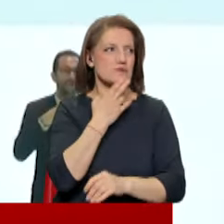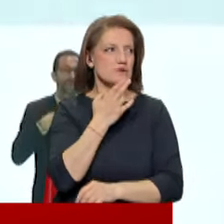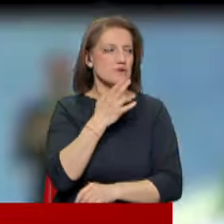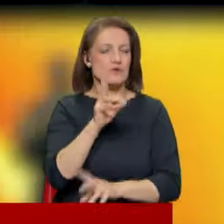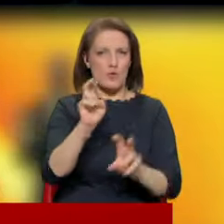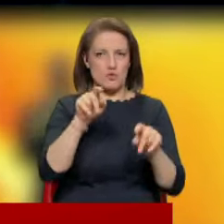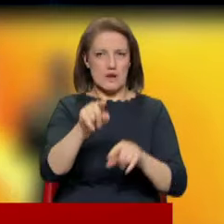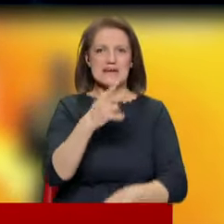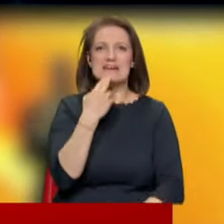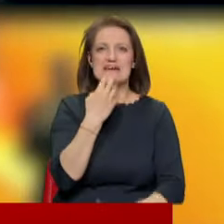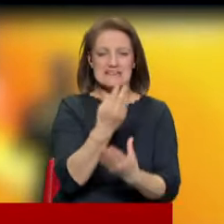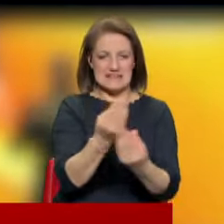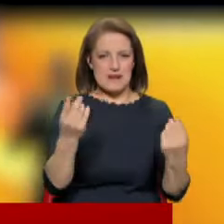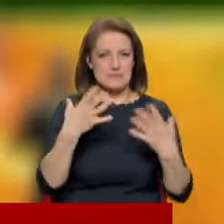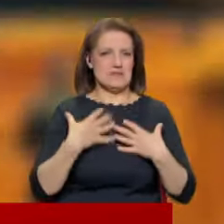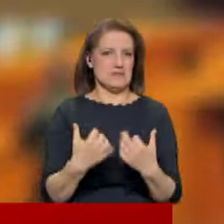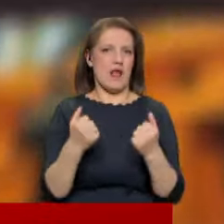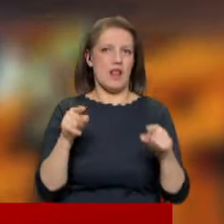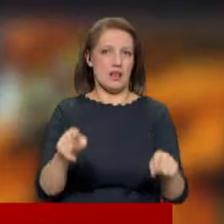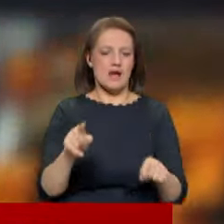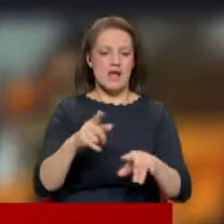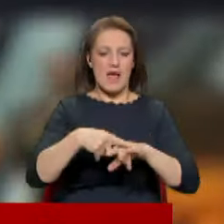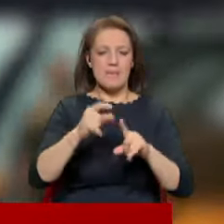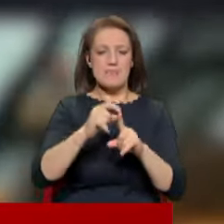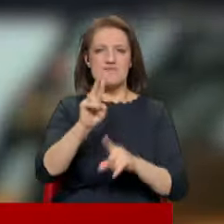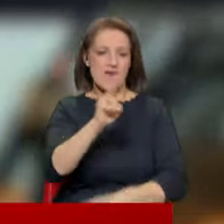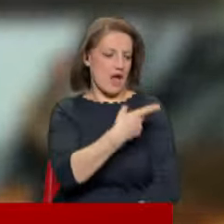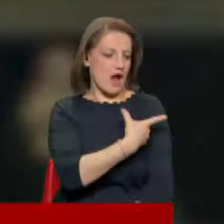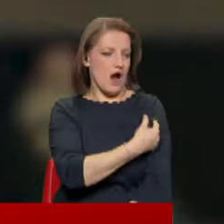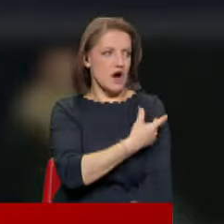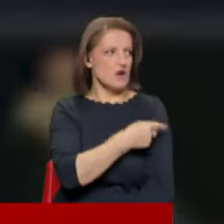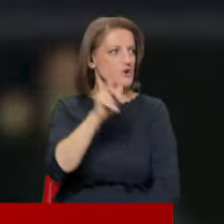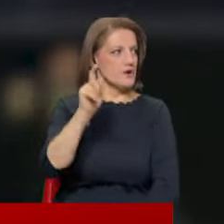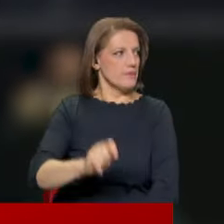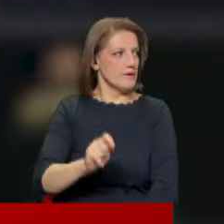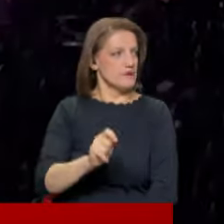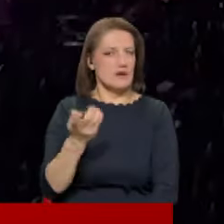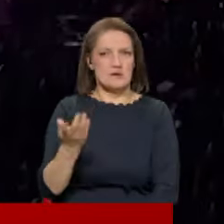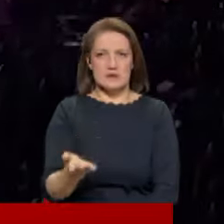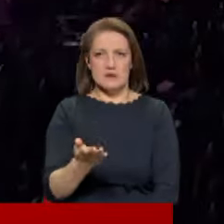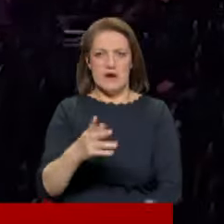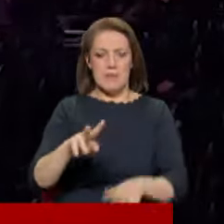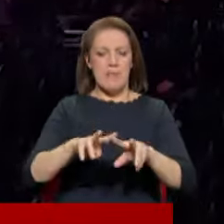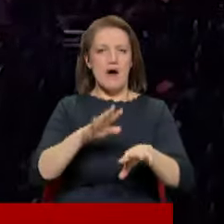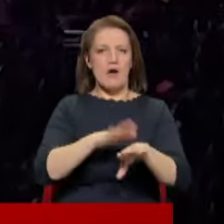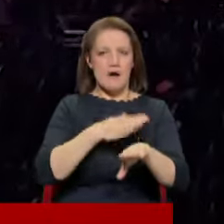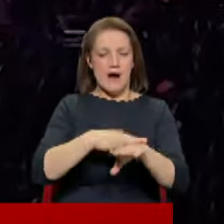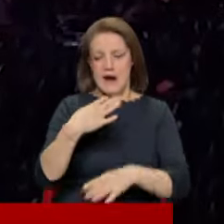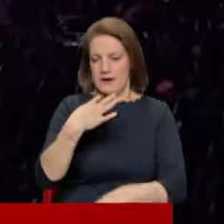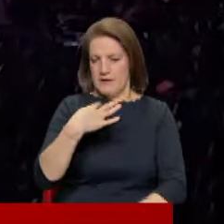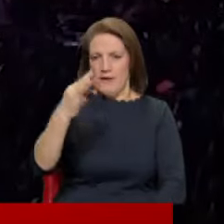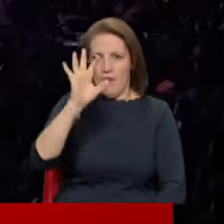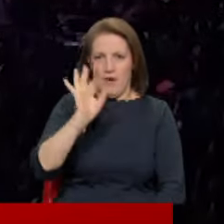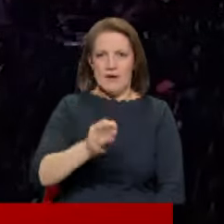de kadınlarımızın sağlığı. HPV aşı uygulamasını başlatacağız. Mansur Yavaş seçildiği